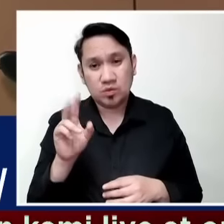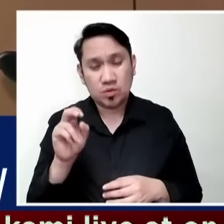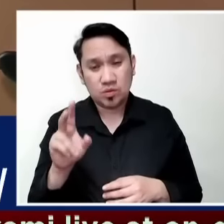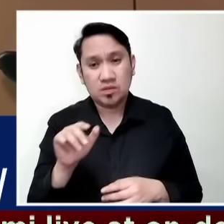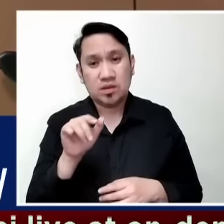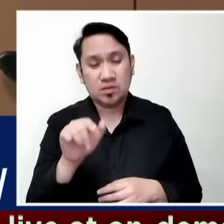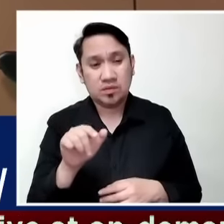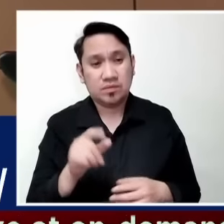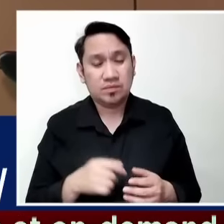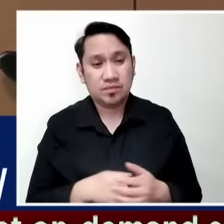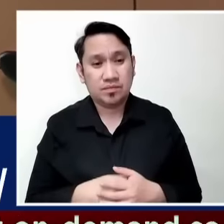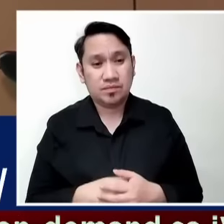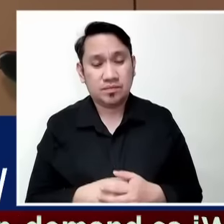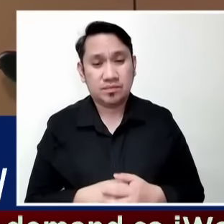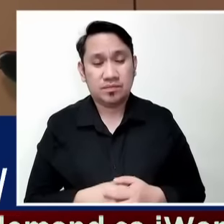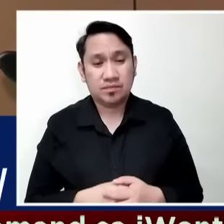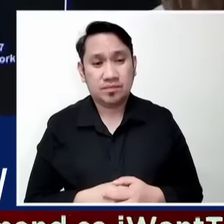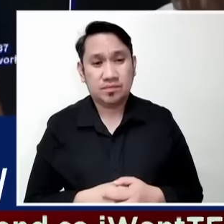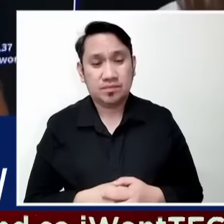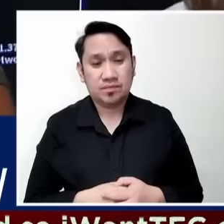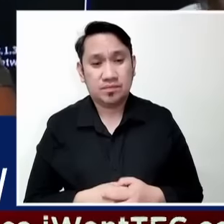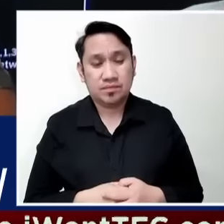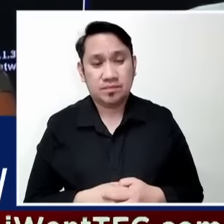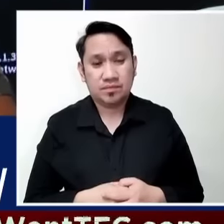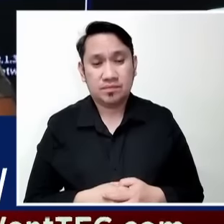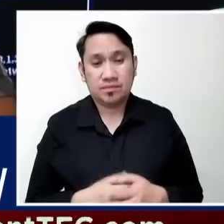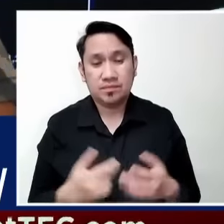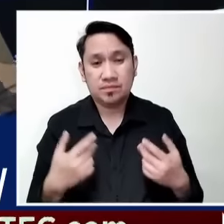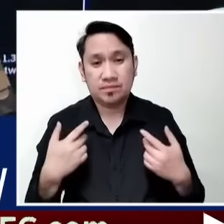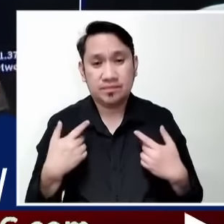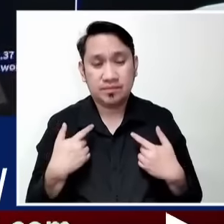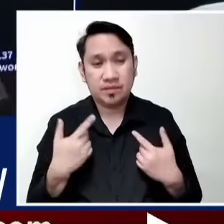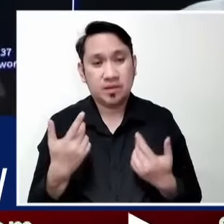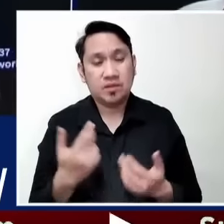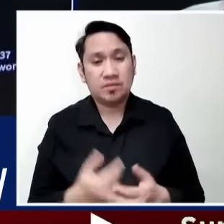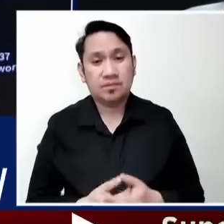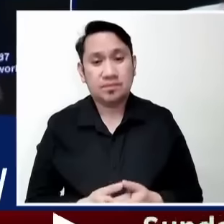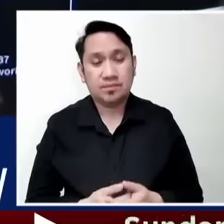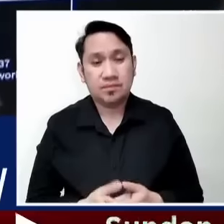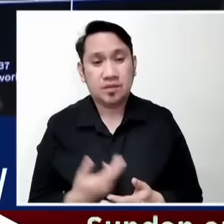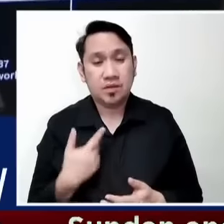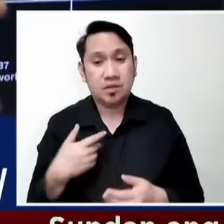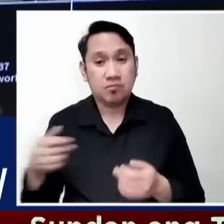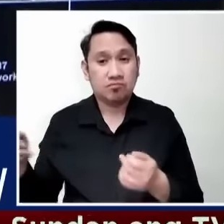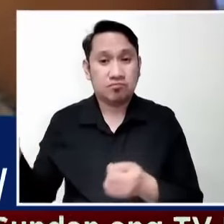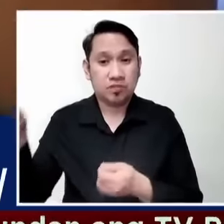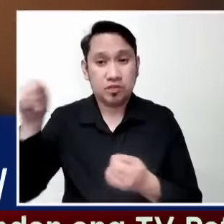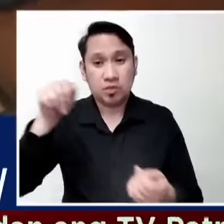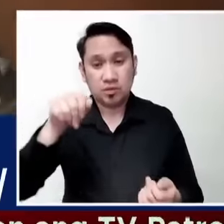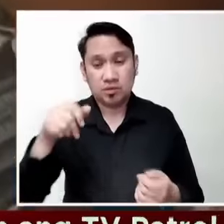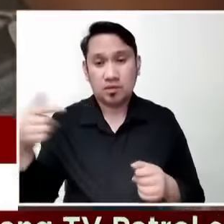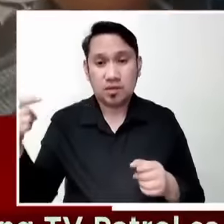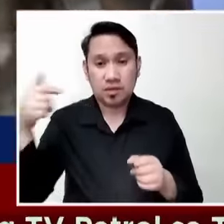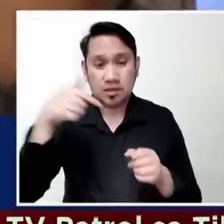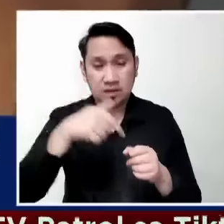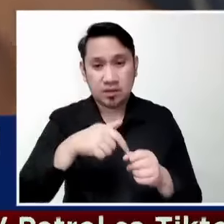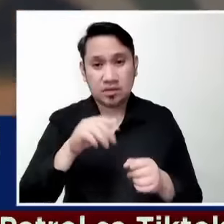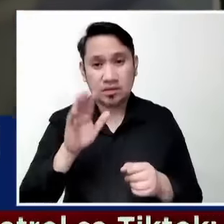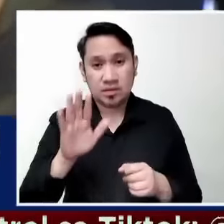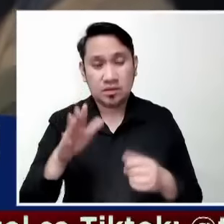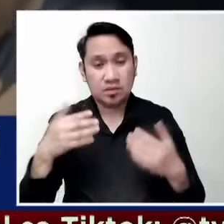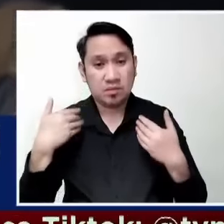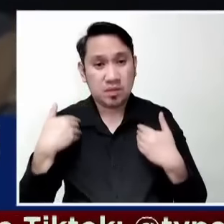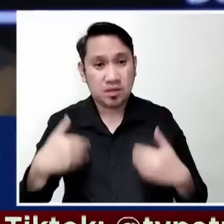Barangay Outpost para humingi ng saklolo. Ayon pa kay Ordonio, binuhusan pa umano ng gasolina ng lalaki ang kanyang